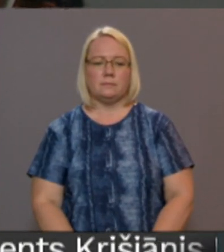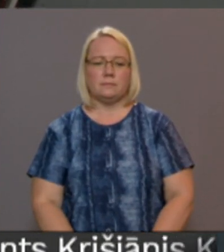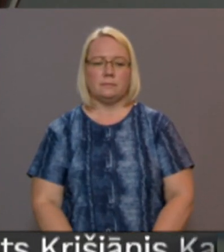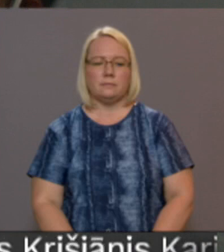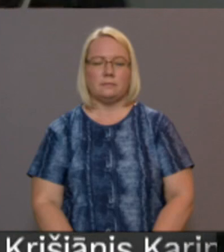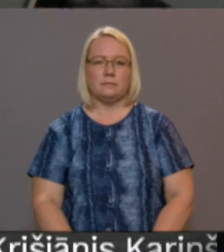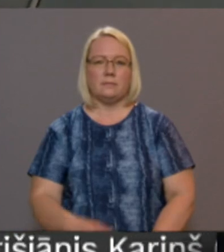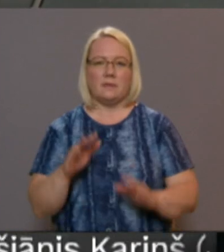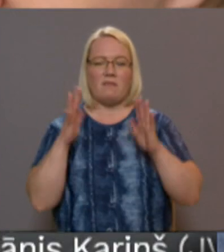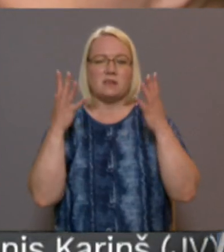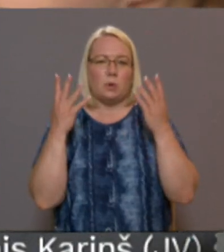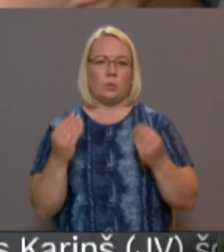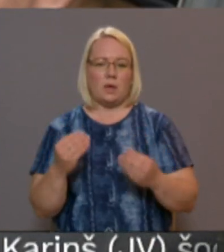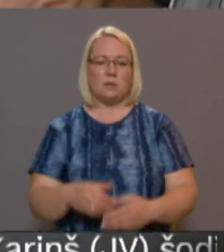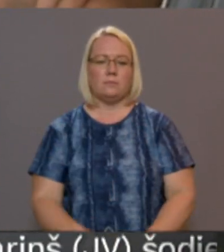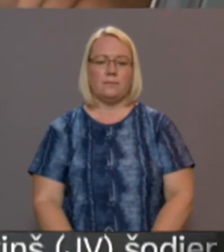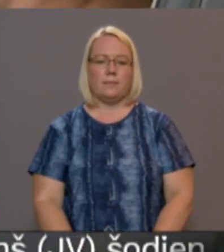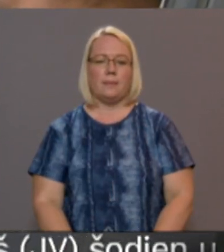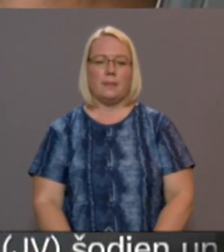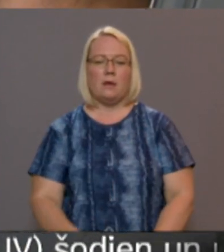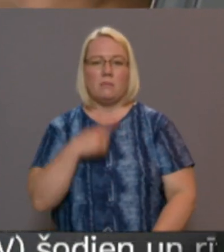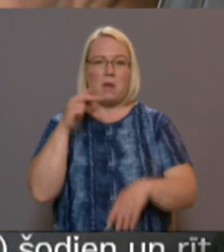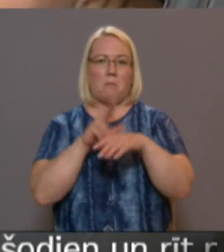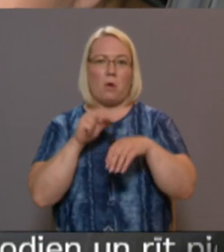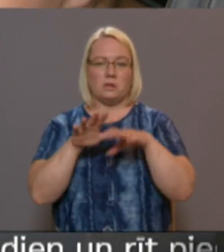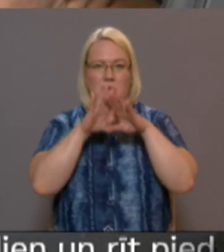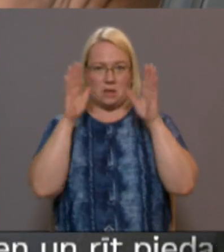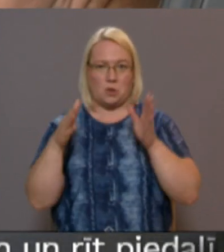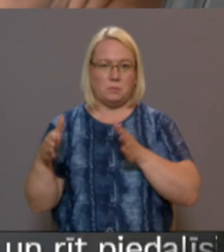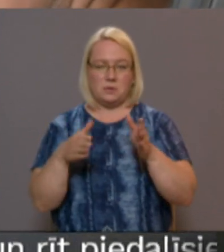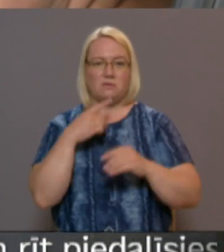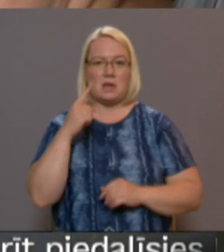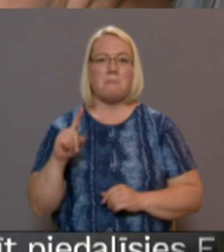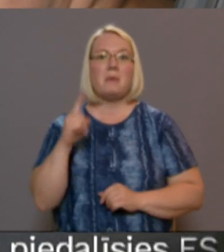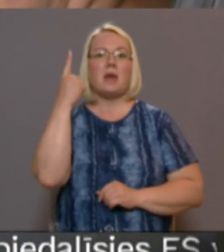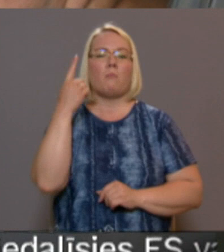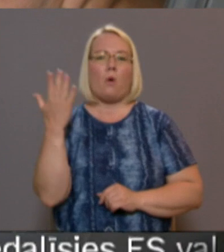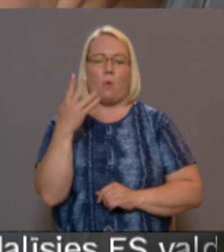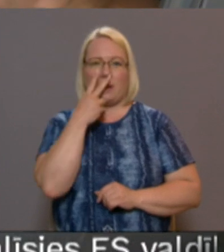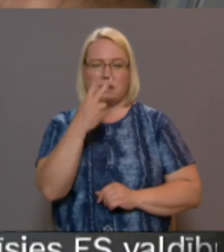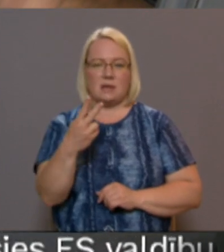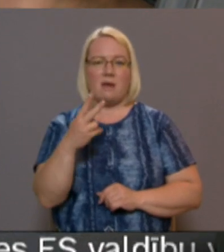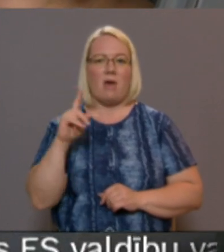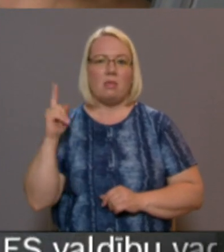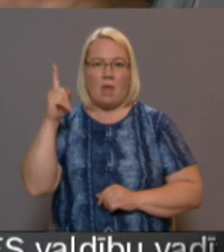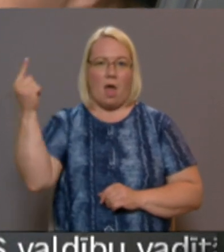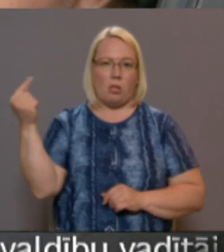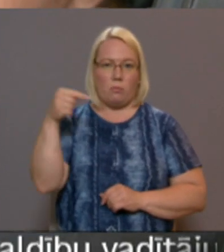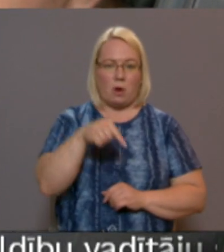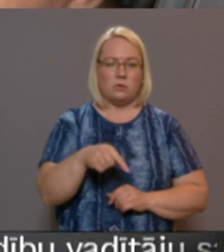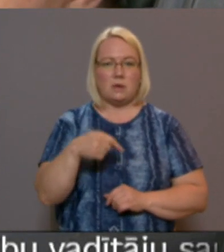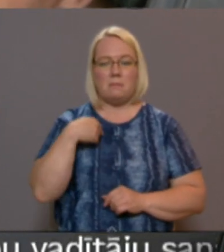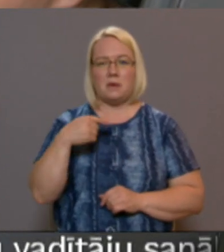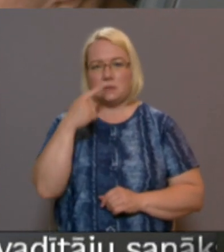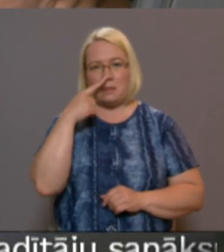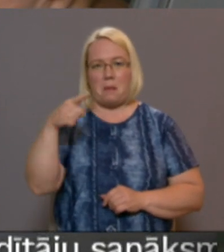Jā, labi, veiksmīga diena. Policijas daudz pa ceļam? Pirmā, ko ieraudzījām. Bet tālu braucā šodien? Nē, mēs tepat tās